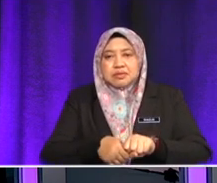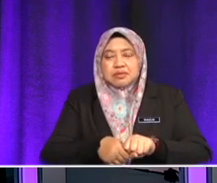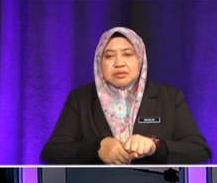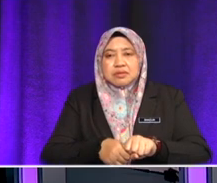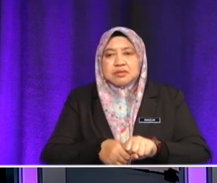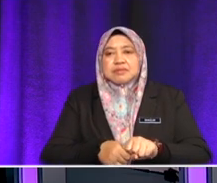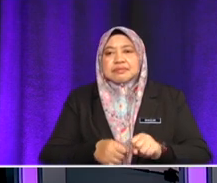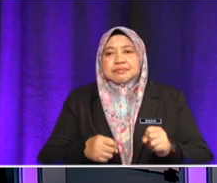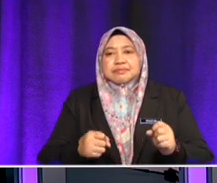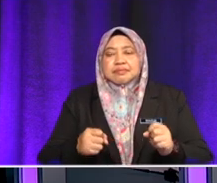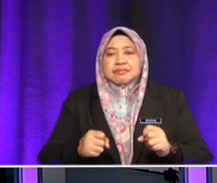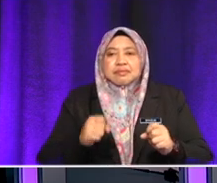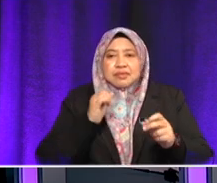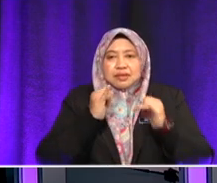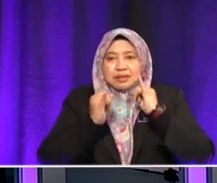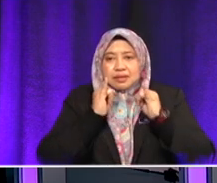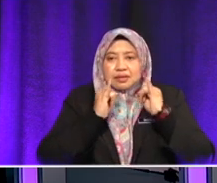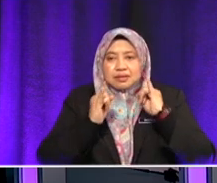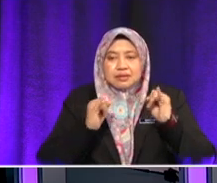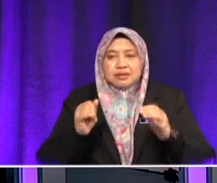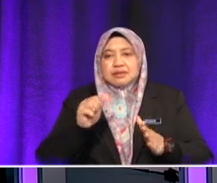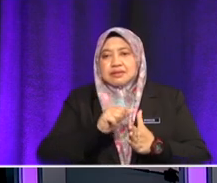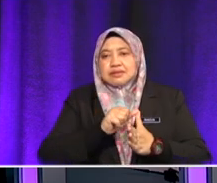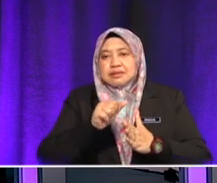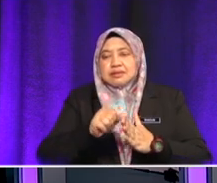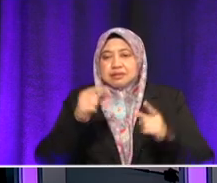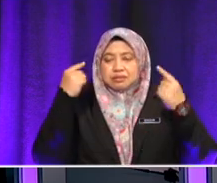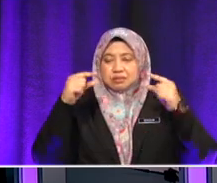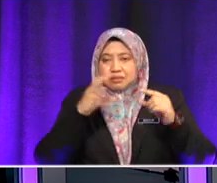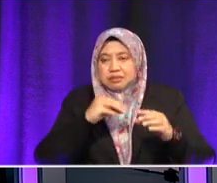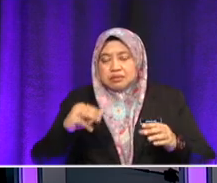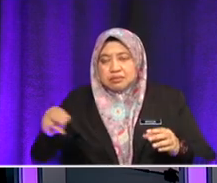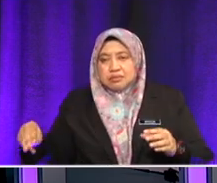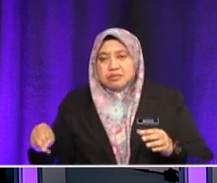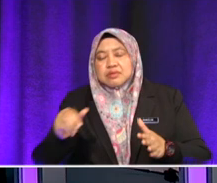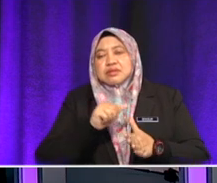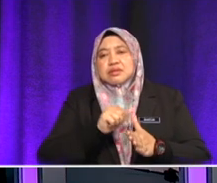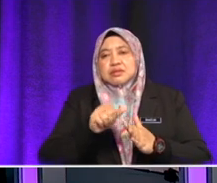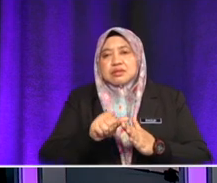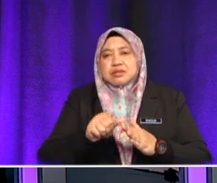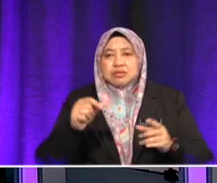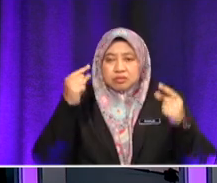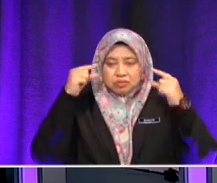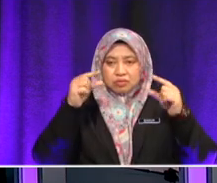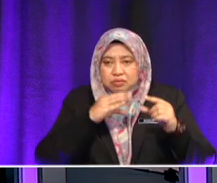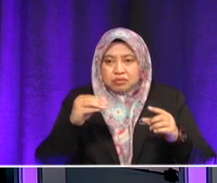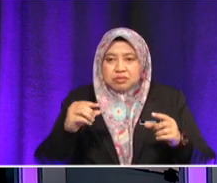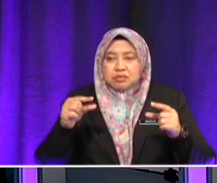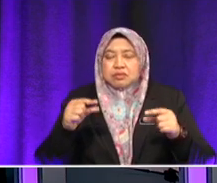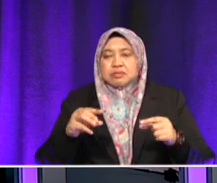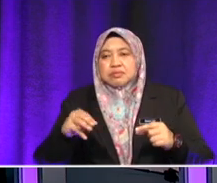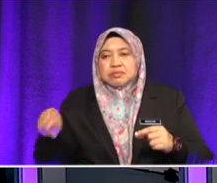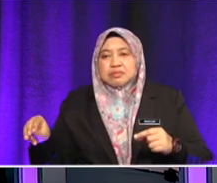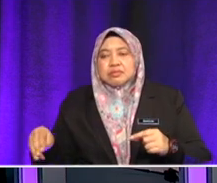interaksi antara guru dan murid interaksi antar murid dan murid interaksi antar murid dan bahan